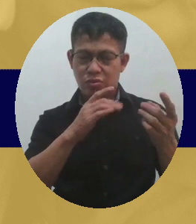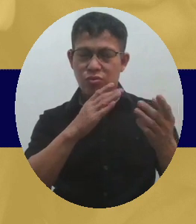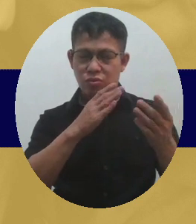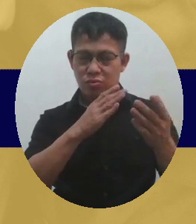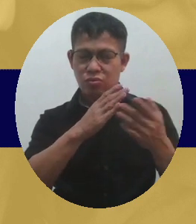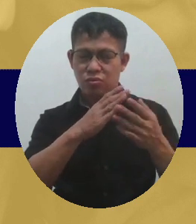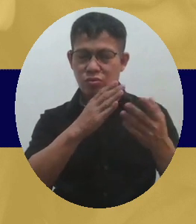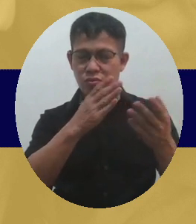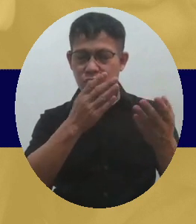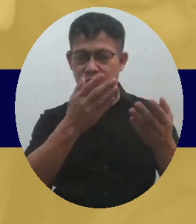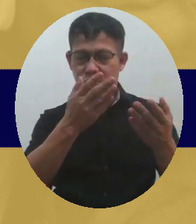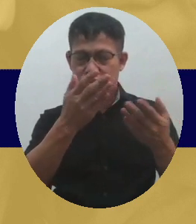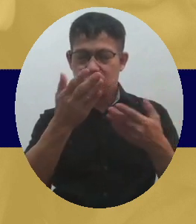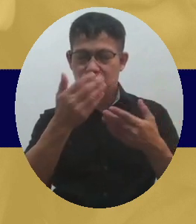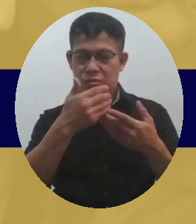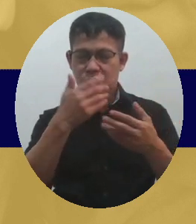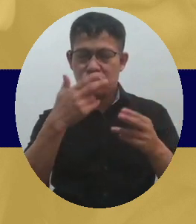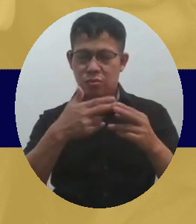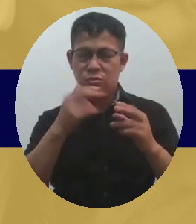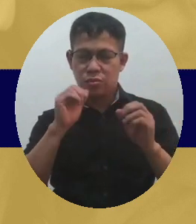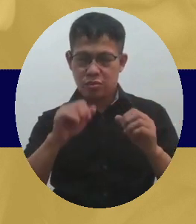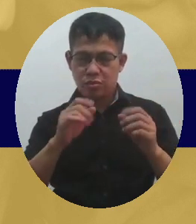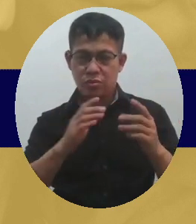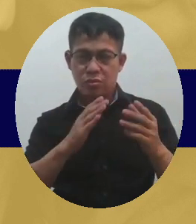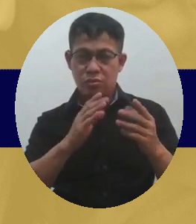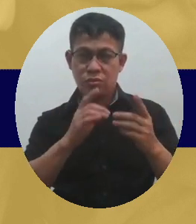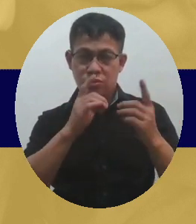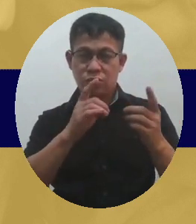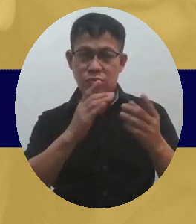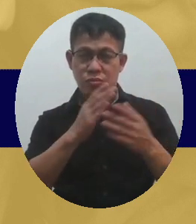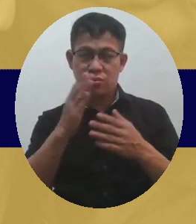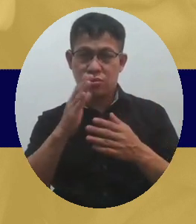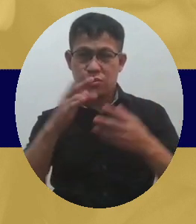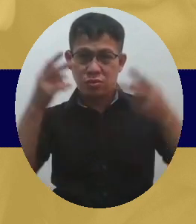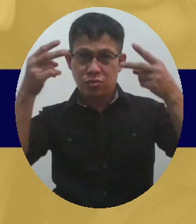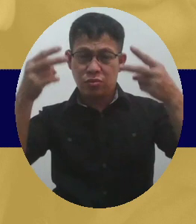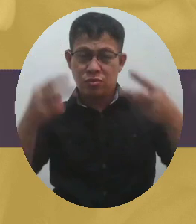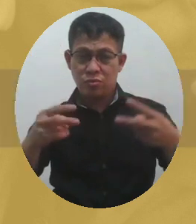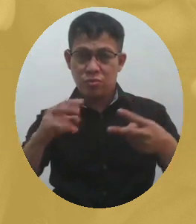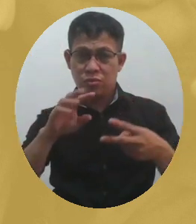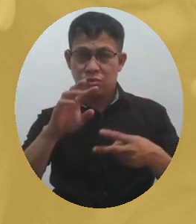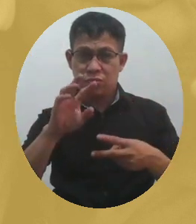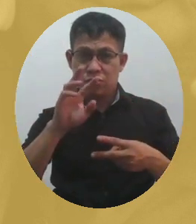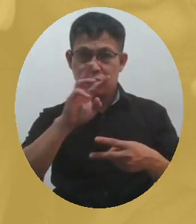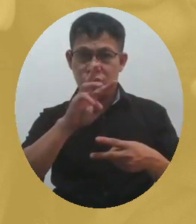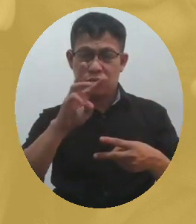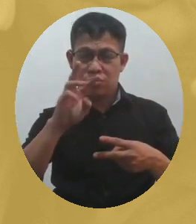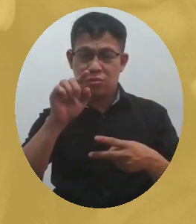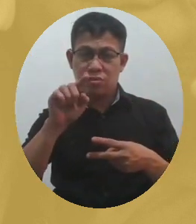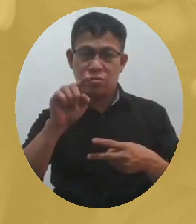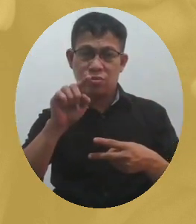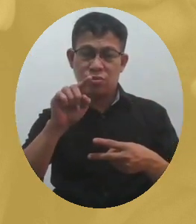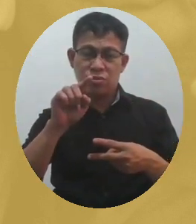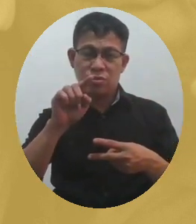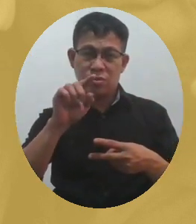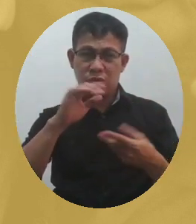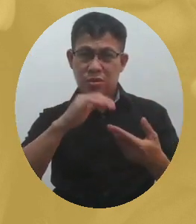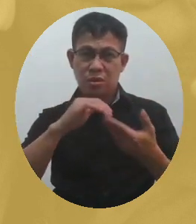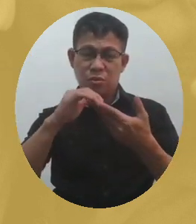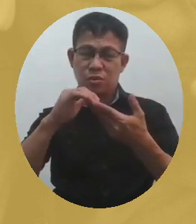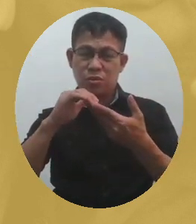kayo gamit ang kanilang donation vouchers. Maaari rin kami mag-donate sa pamamagitan ng ating website. Sandiyan kami